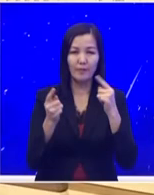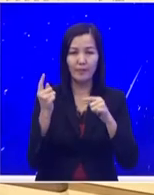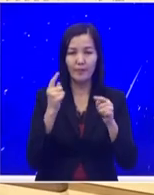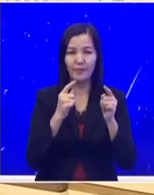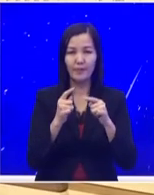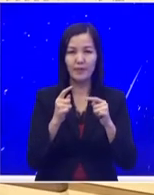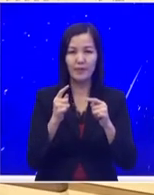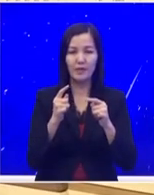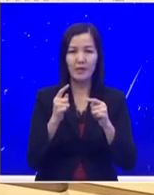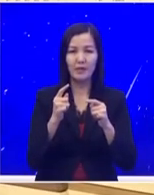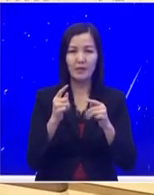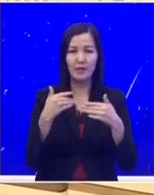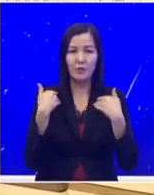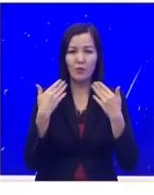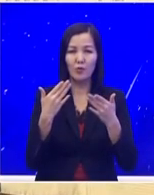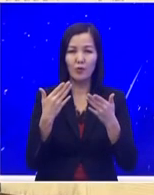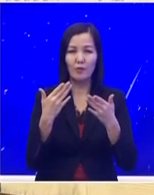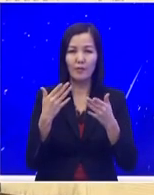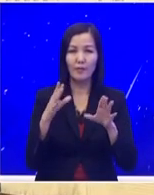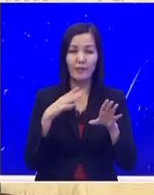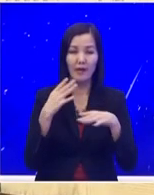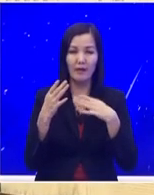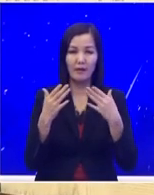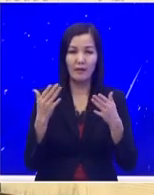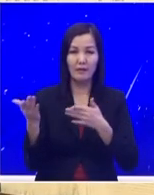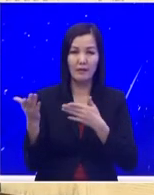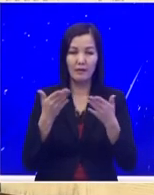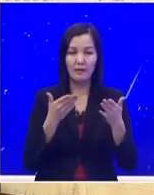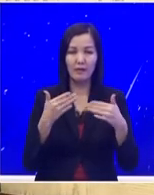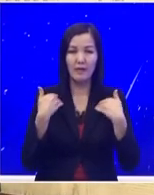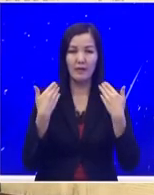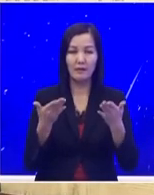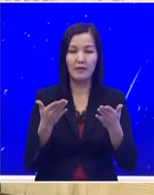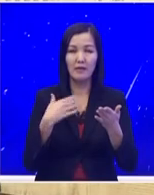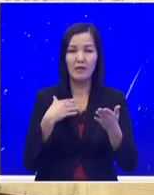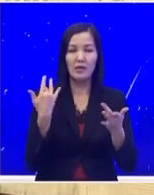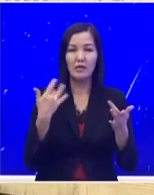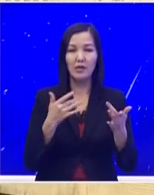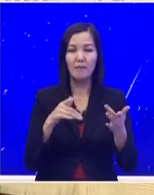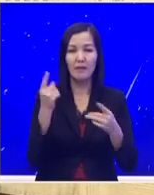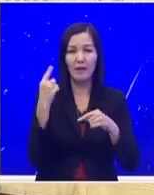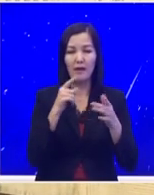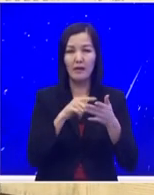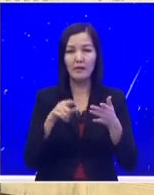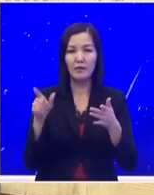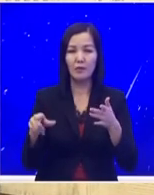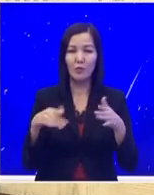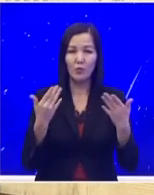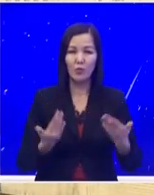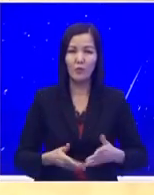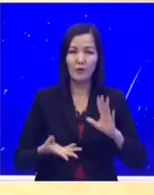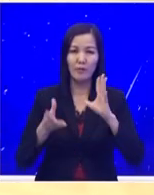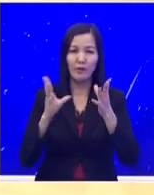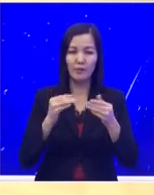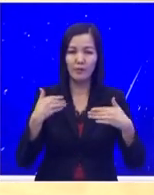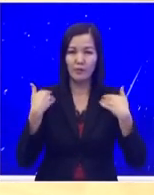жігіттің шығармасы, сол бойынша қойылған. Жалпы Жамбыл ақынның өмірі мазмұны мағынаға толы екенін бүкіл дүйім халық